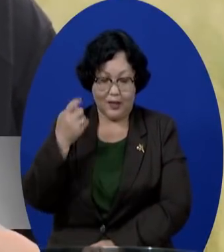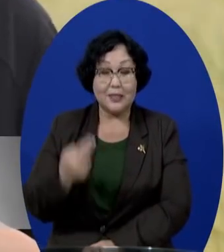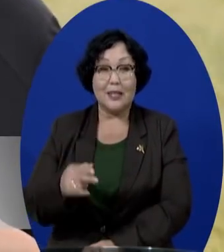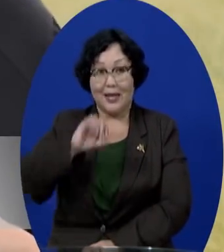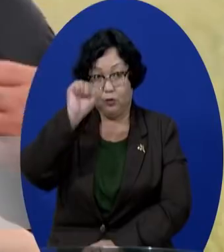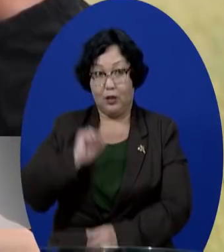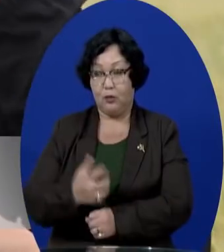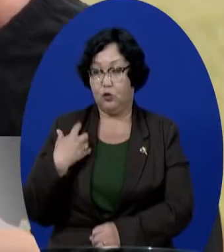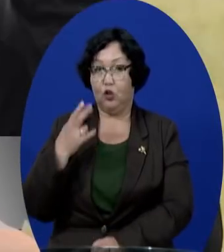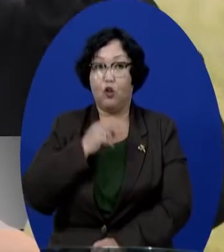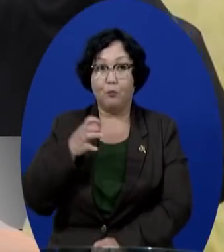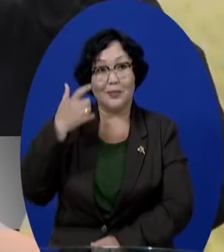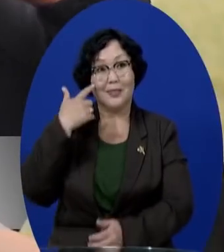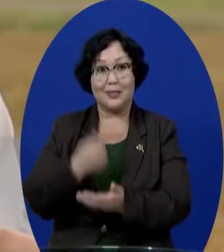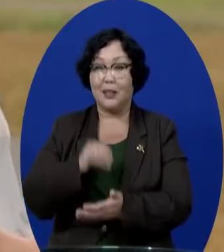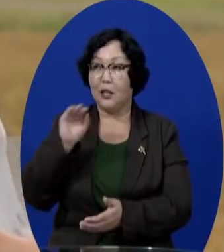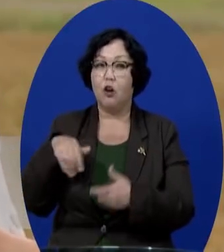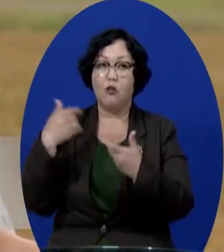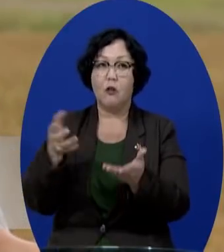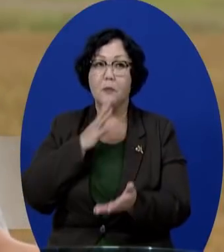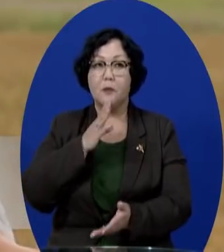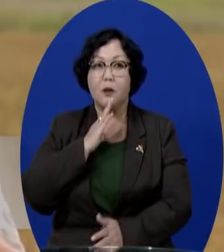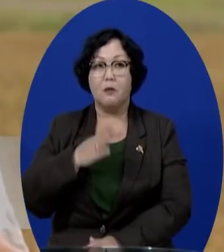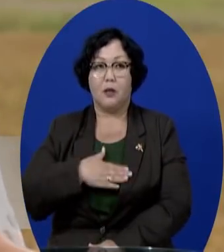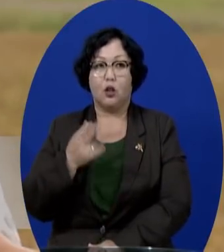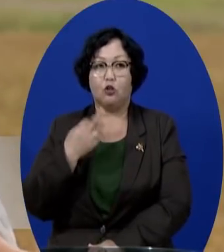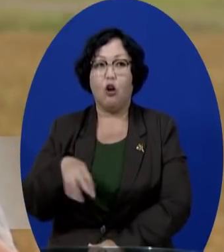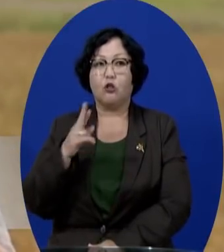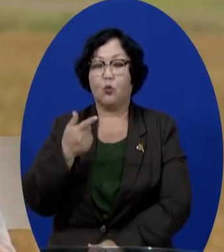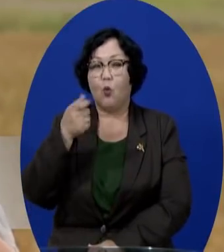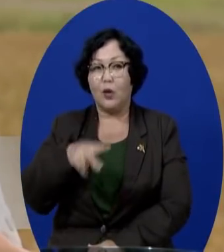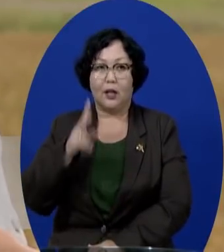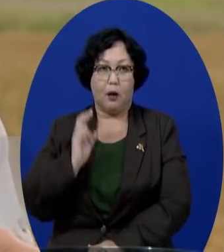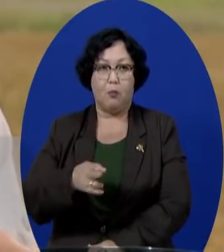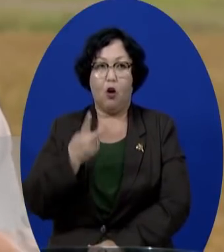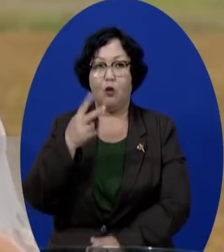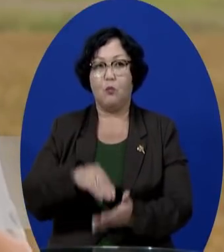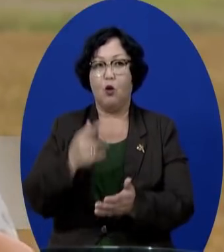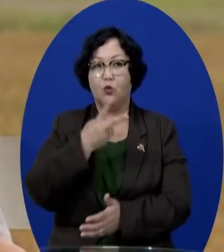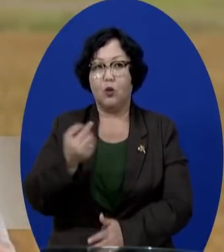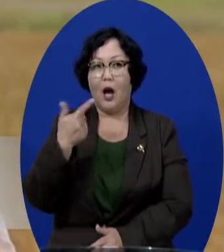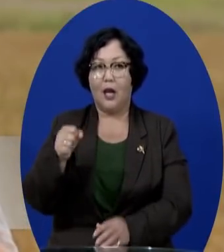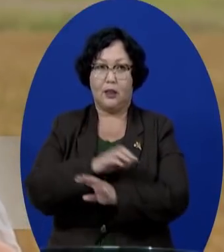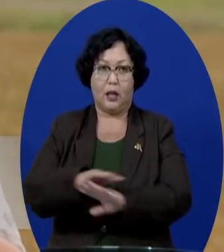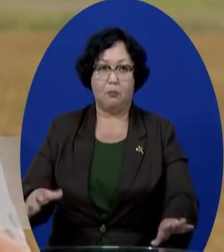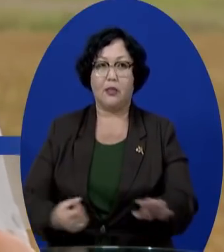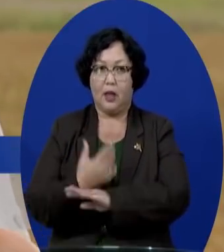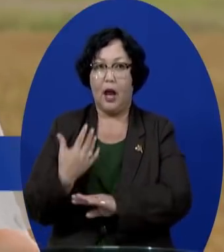бийсаар бас хүсэлтээ уламжлахыг гэж байгаа. Манай орон төгөрөл компанийн хувьд энэ жил 2200 гаад тариалсан. За